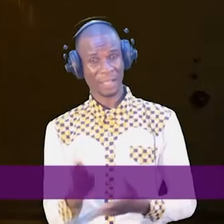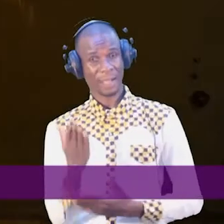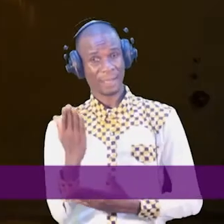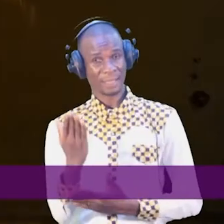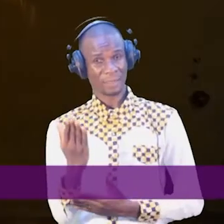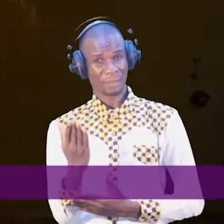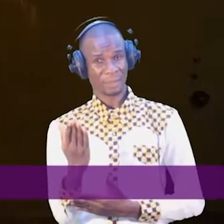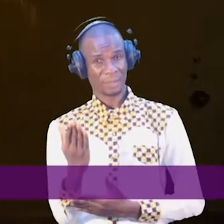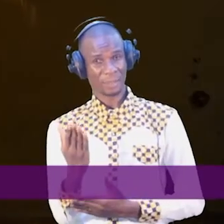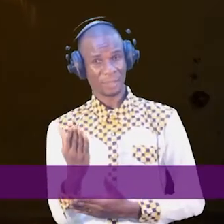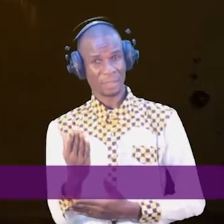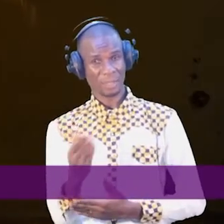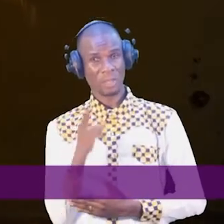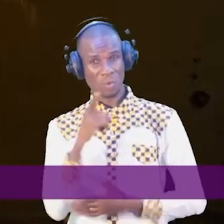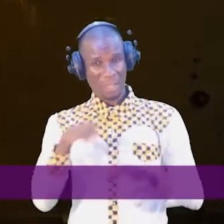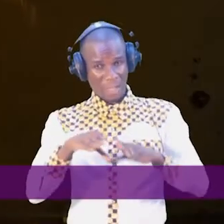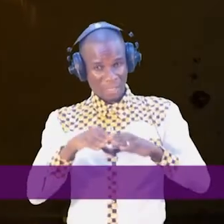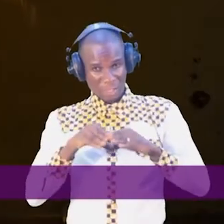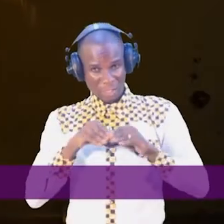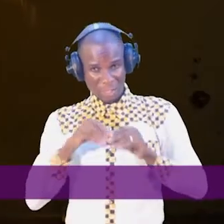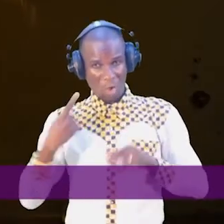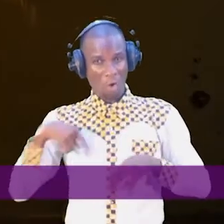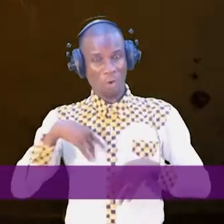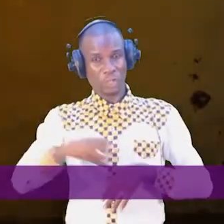Na batango na yo ya mpasi,